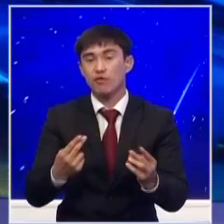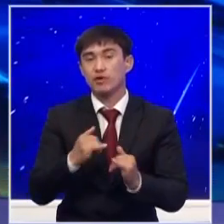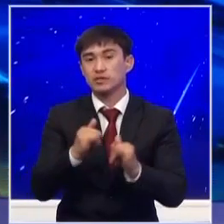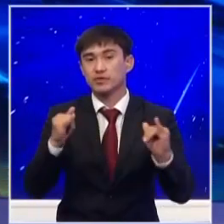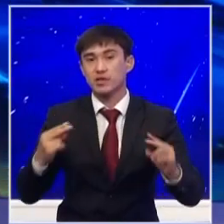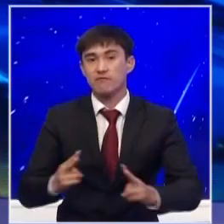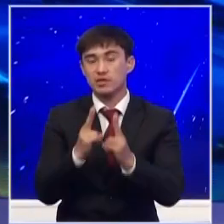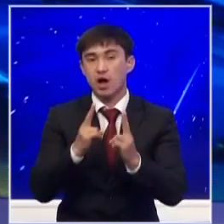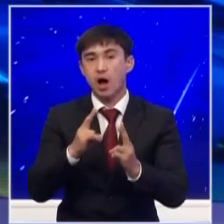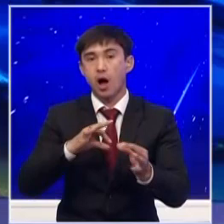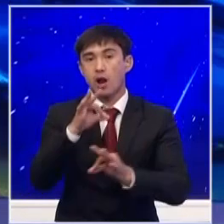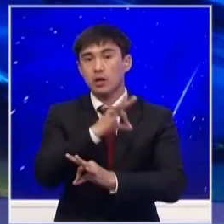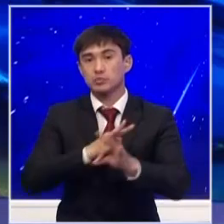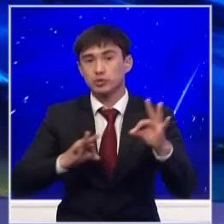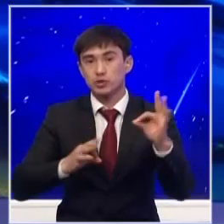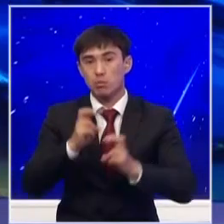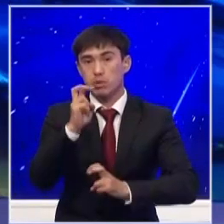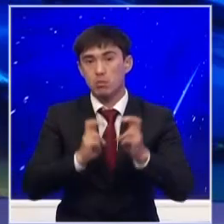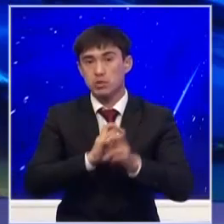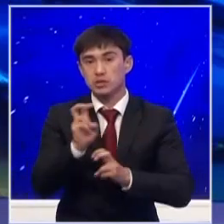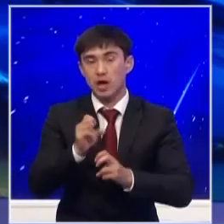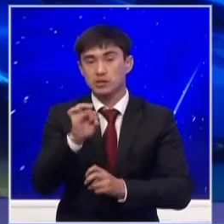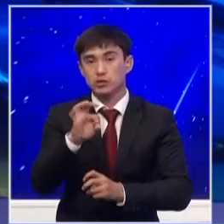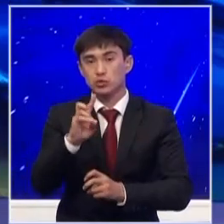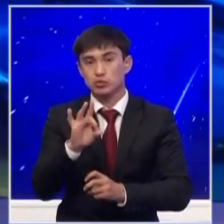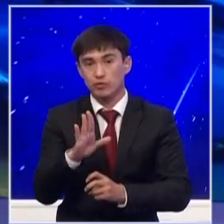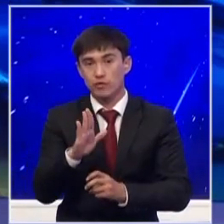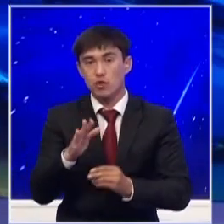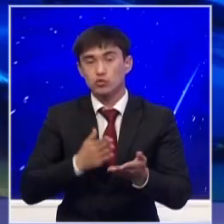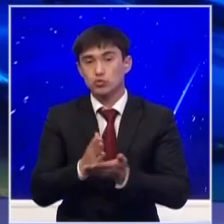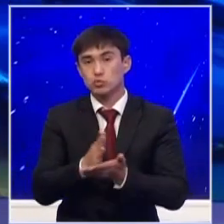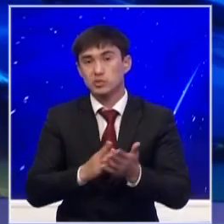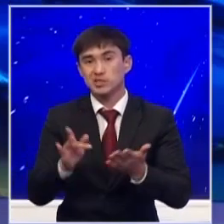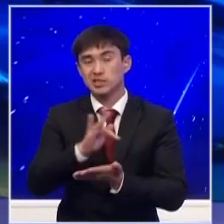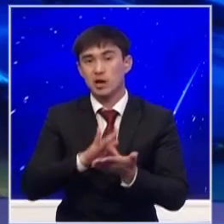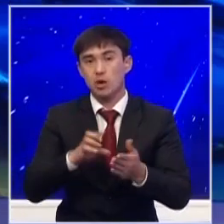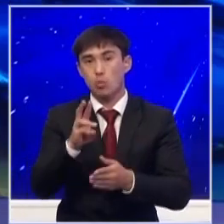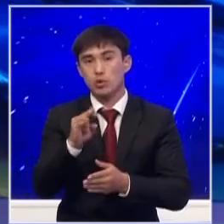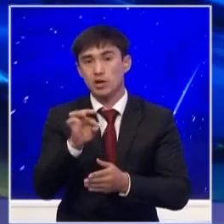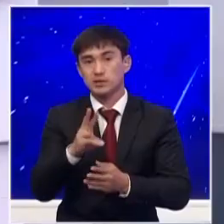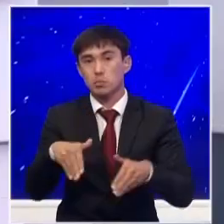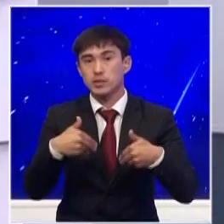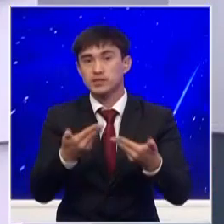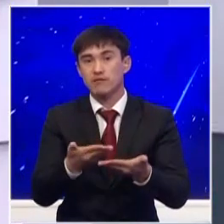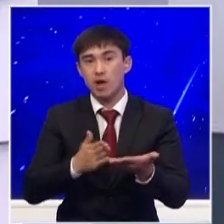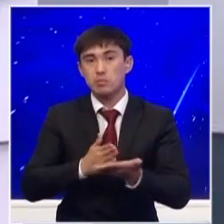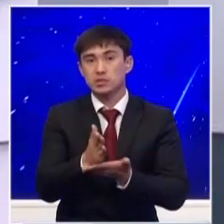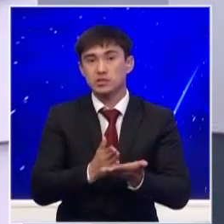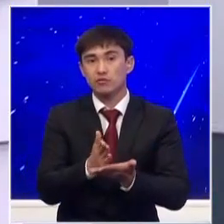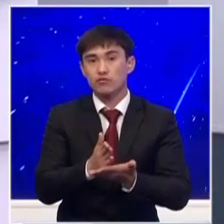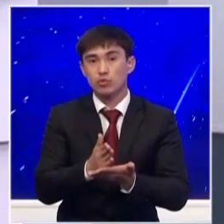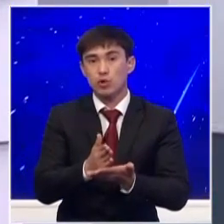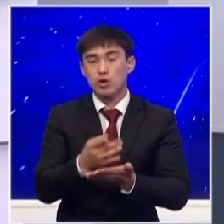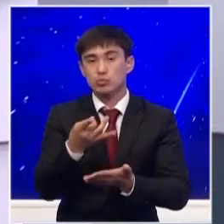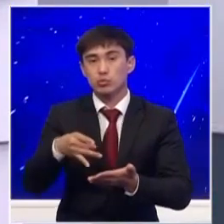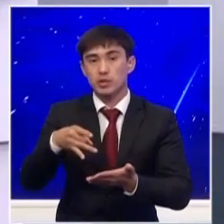и аэрокосмической промышленности Асет Турысов. В службе центральных коммуникаций представили административно-политическую карту